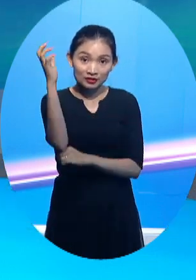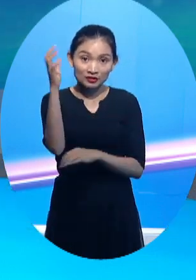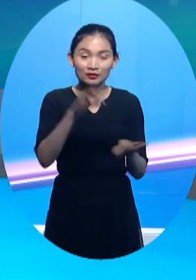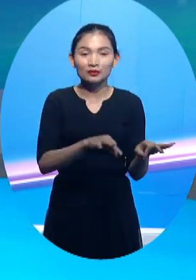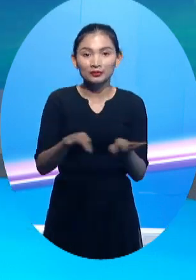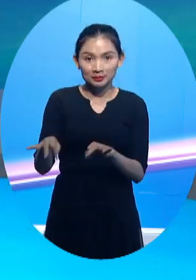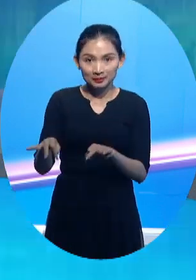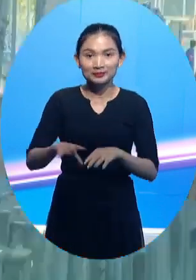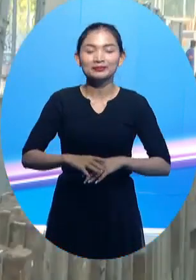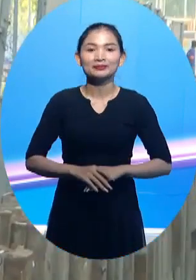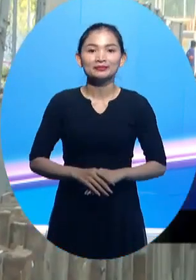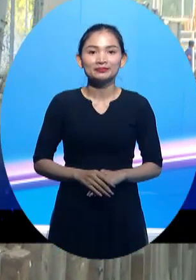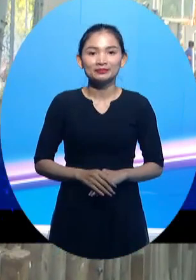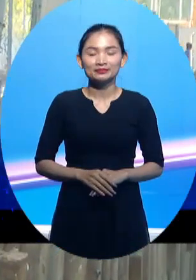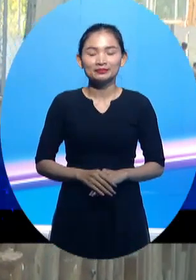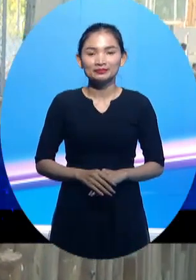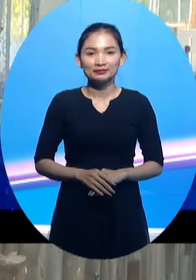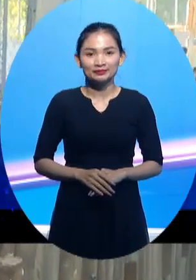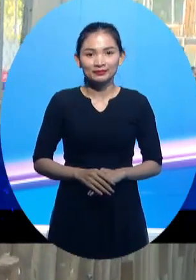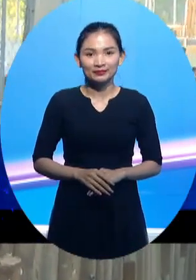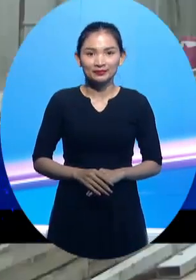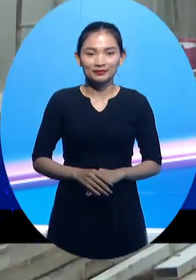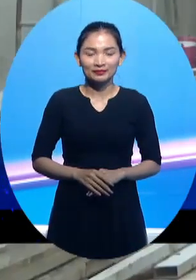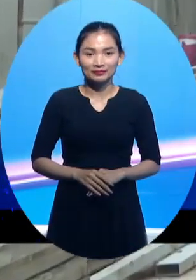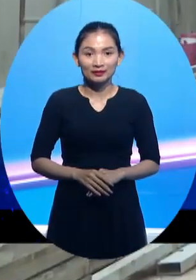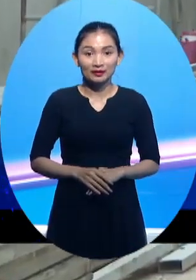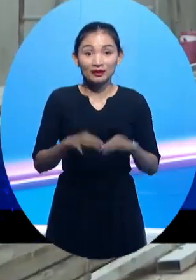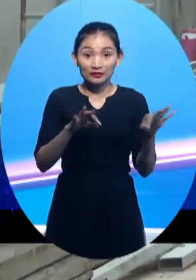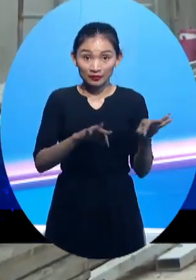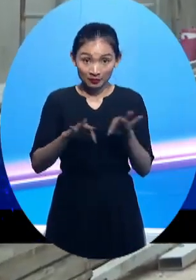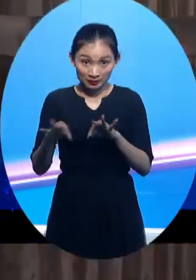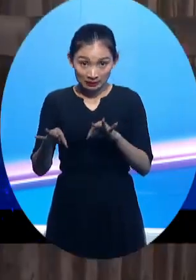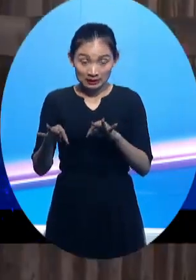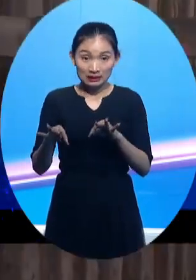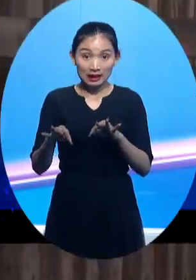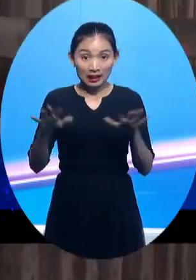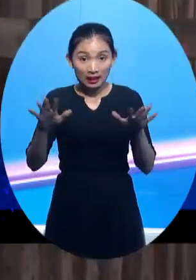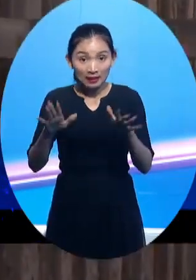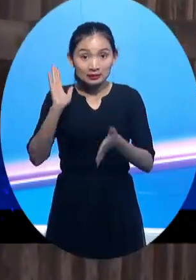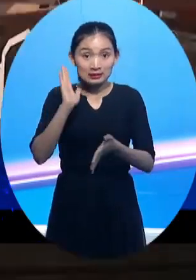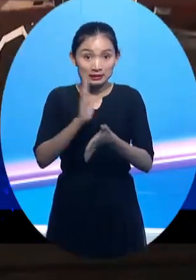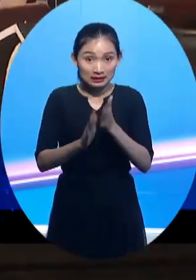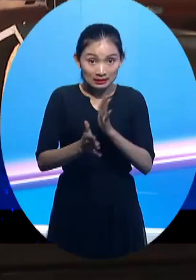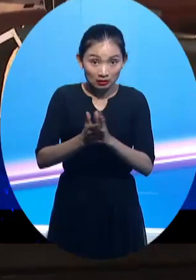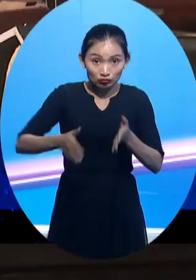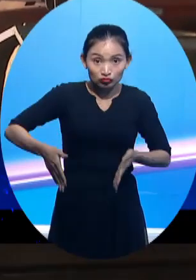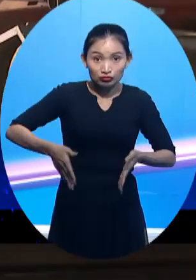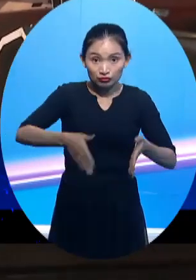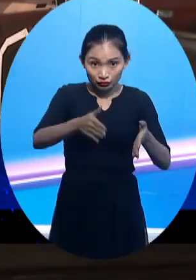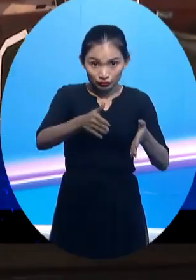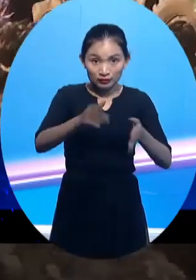nội dung sau đây thành phố Hồ Chí Minh sẽ hoàn thành và đưa vào khai thác thêm nhiều công trình dự án hạ tầng